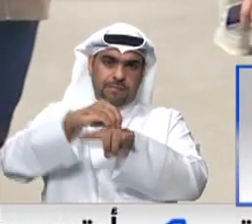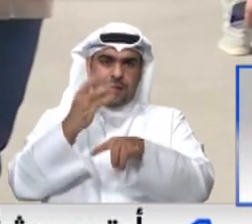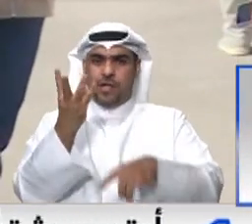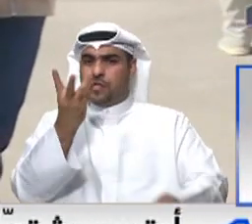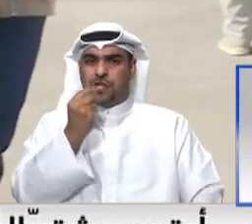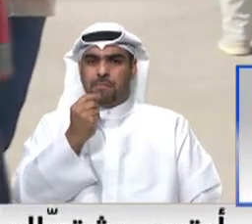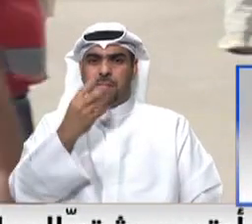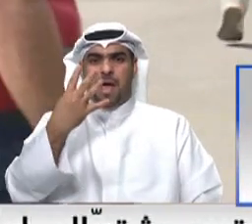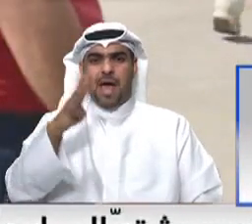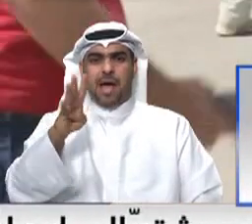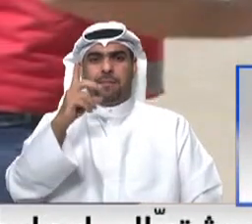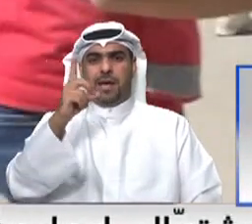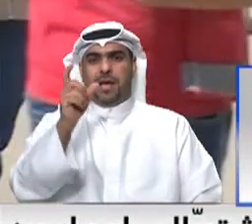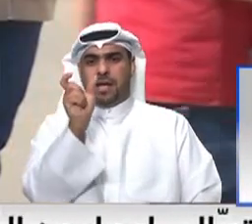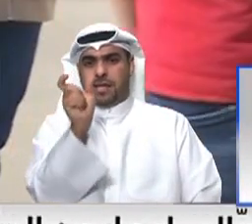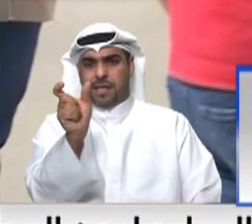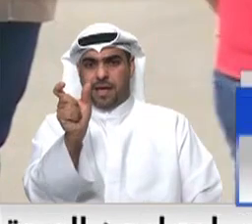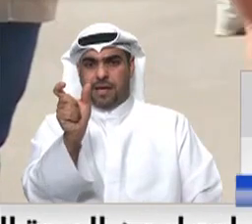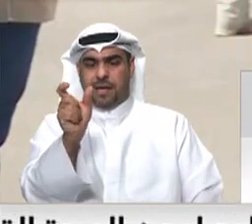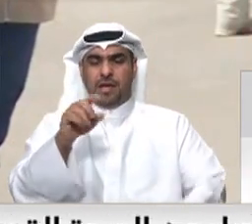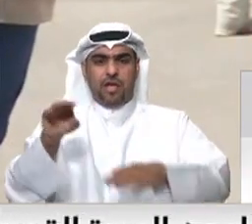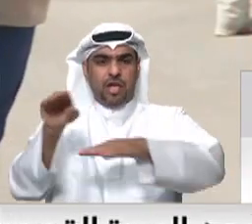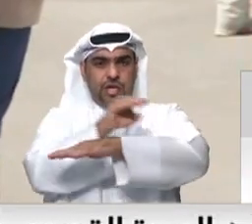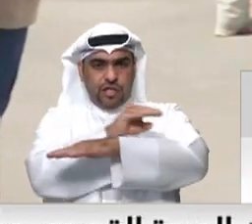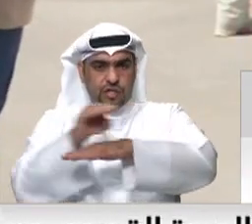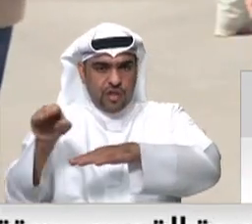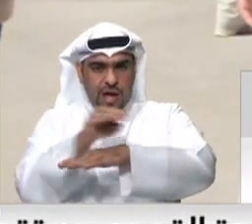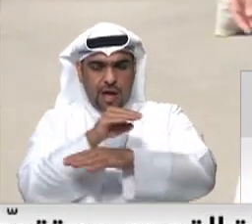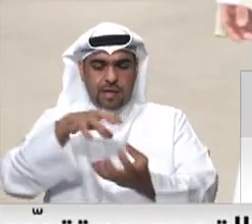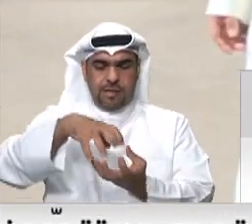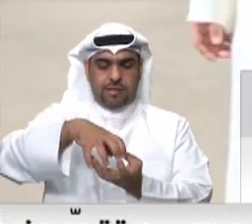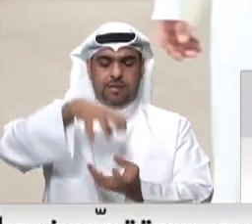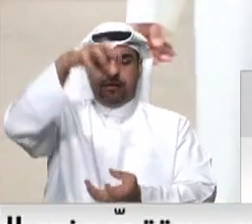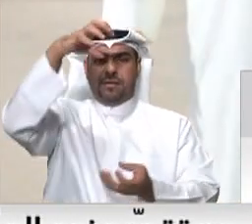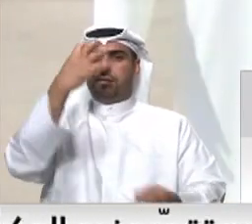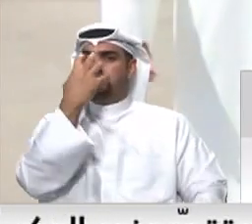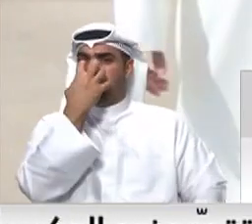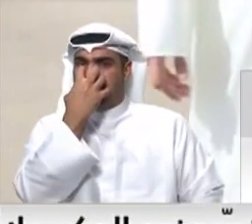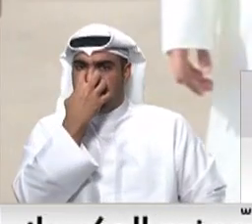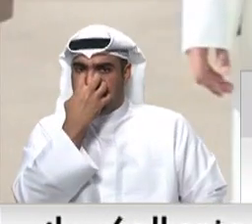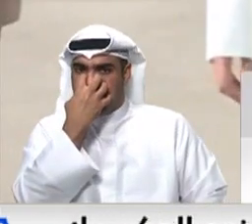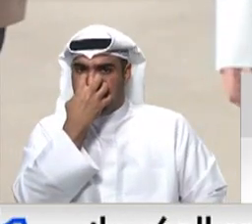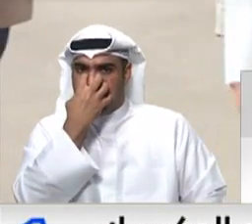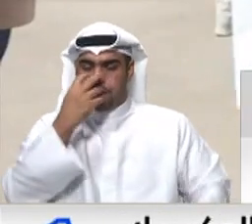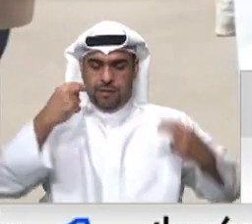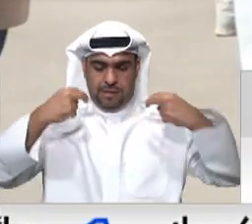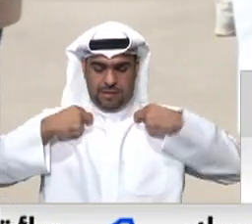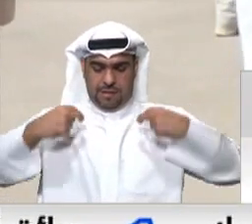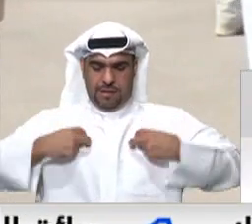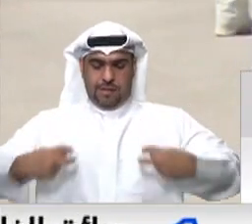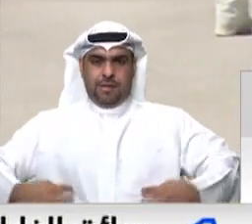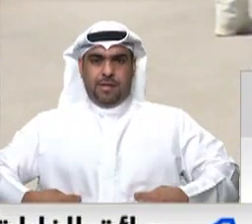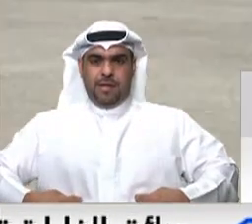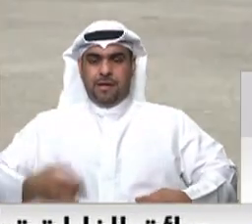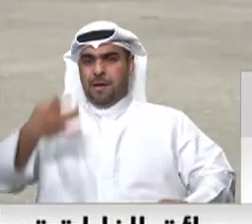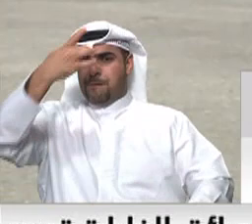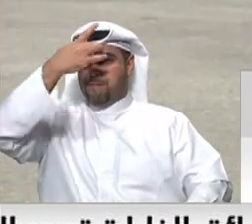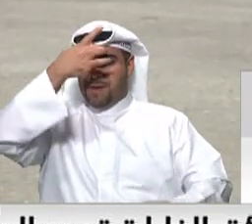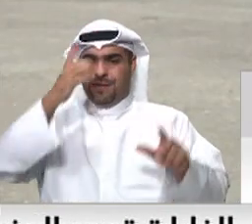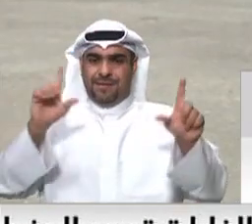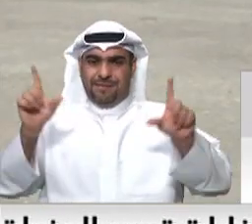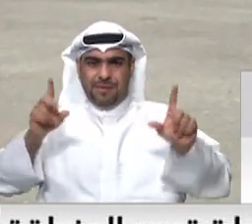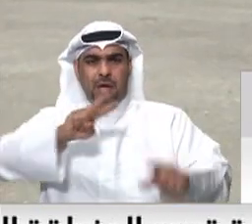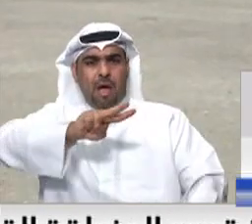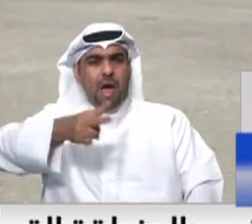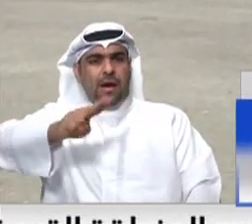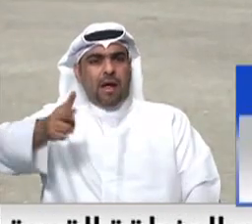طبية أساسية وأجهزة كذلك، وضمن استمرار التعاون بين الهلال الأحمر الكويتي والهلال الأحمر الفلسطيني. هذا